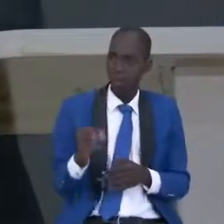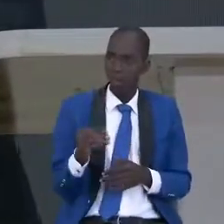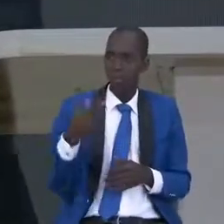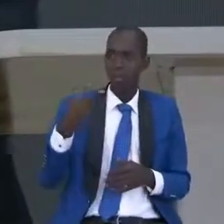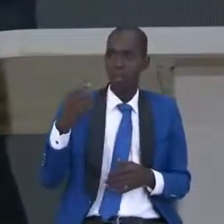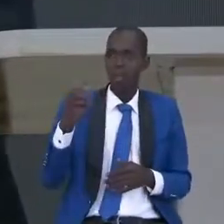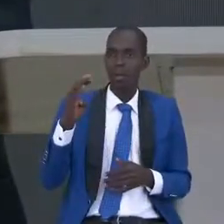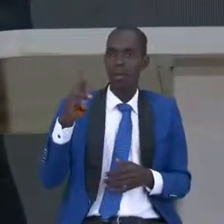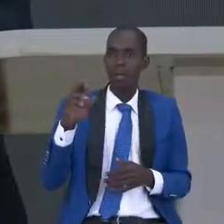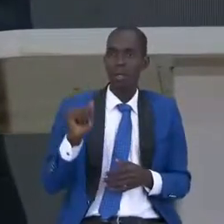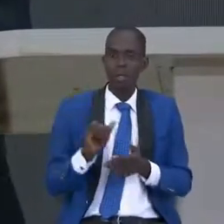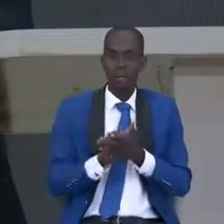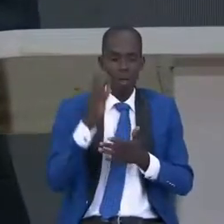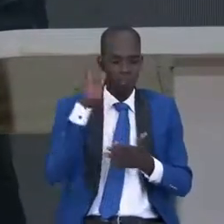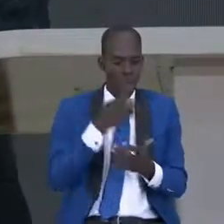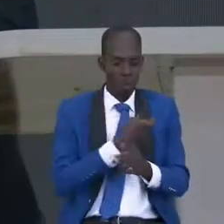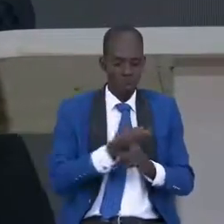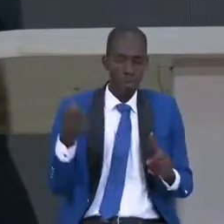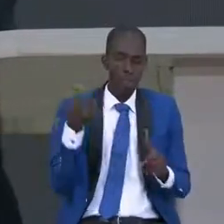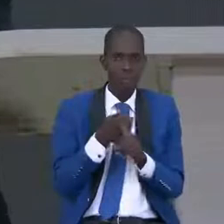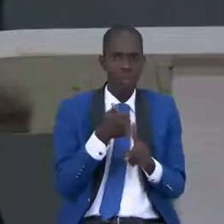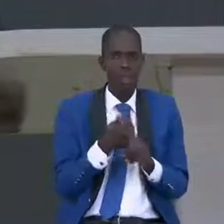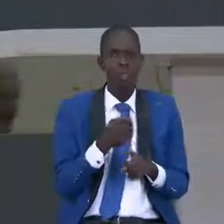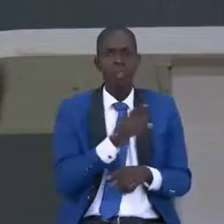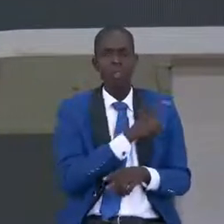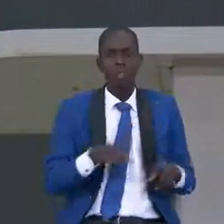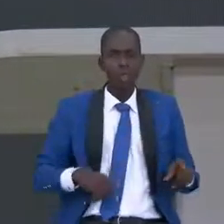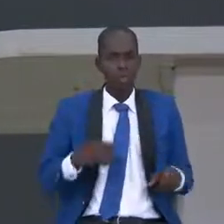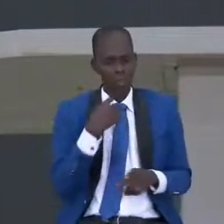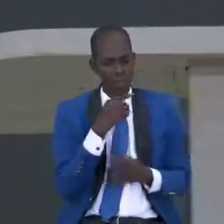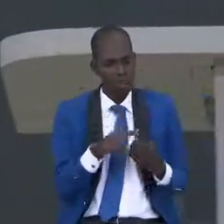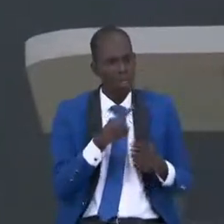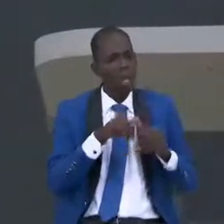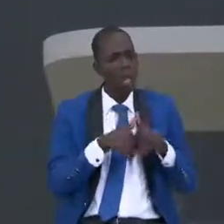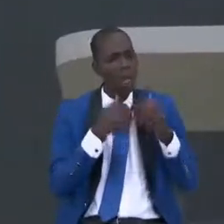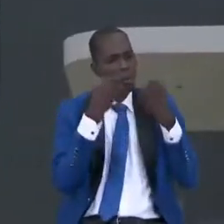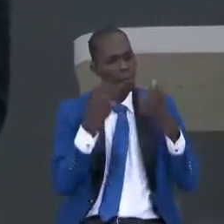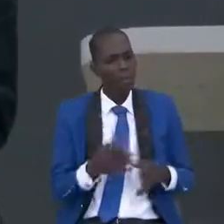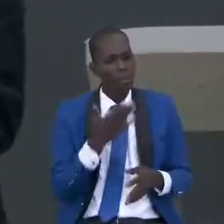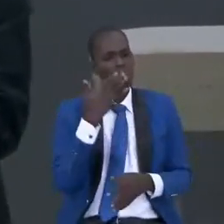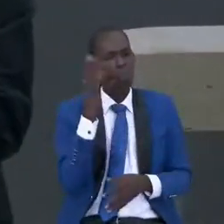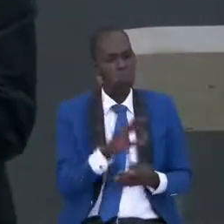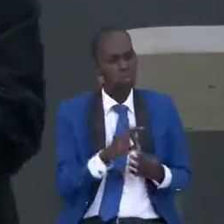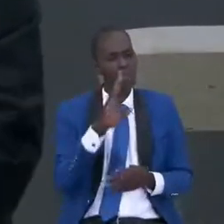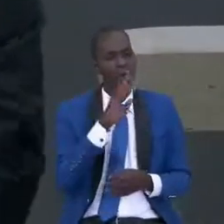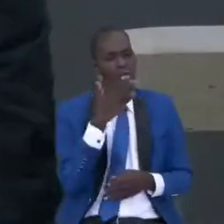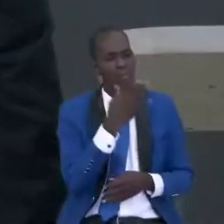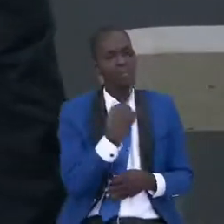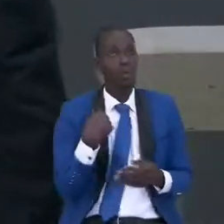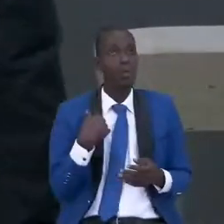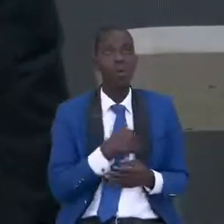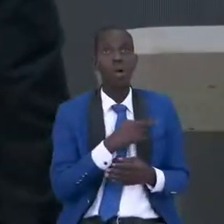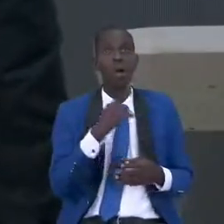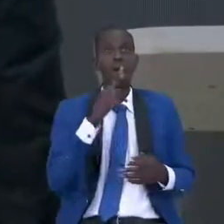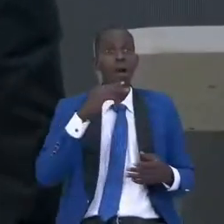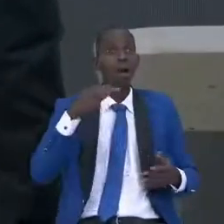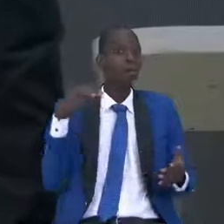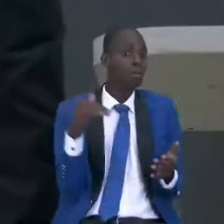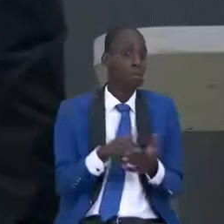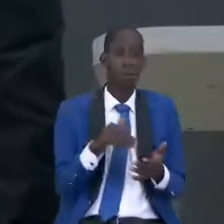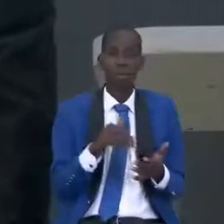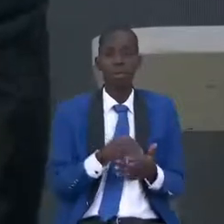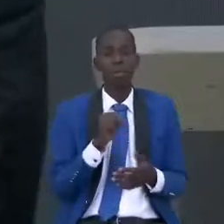qui se blessait. Le Seigneur a dit, combien des esprits sont en toi? Il nous sommes des légions. Jésus a dit